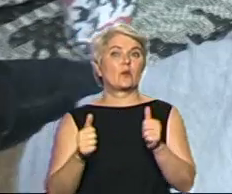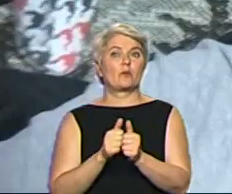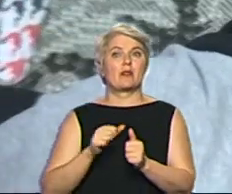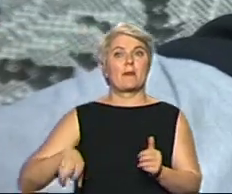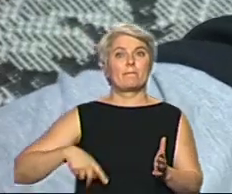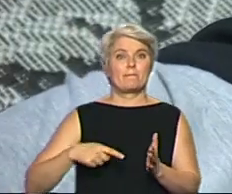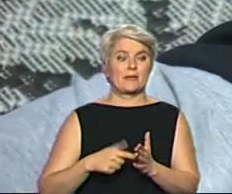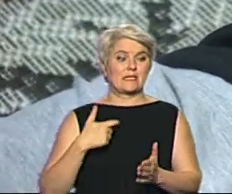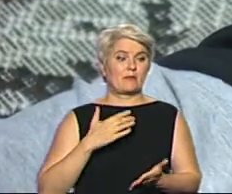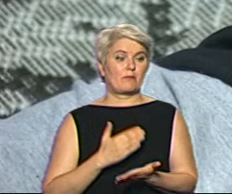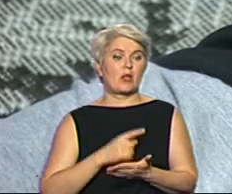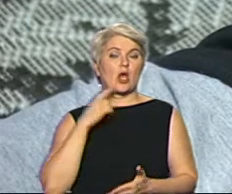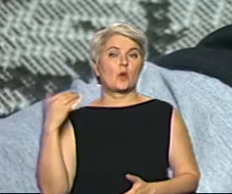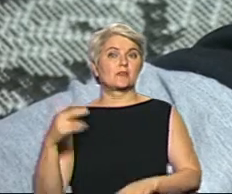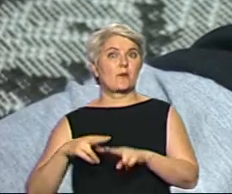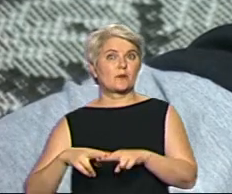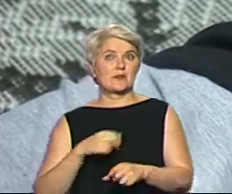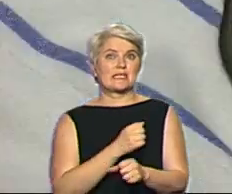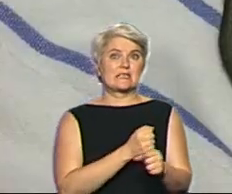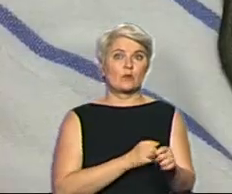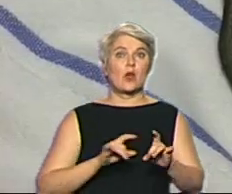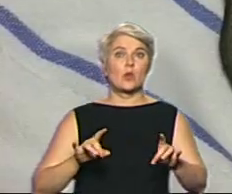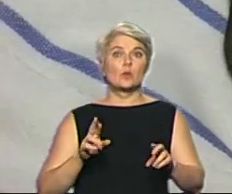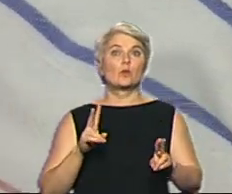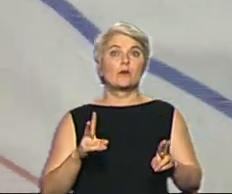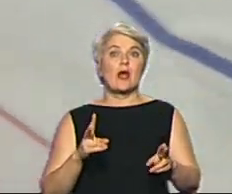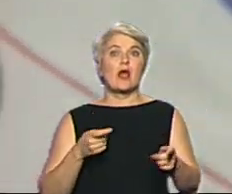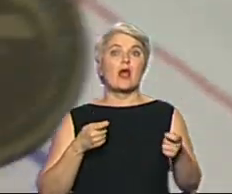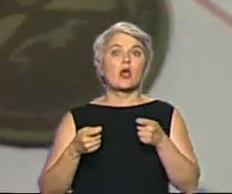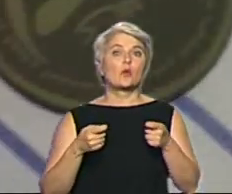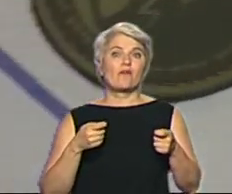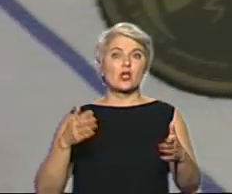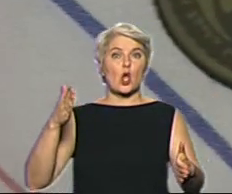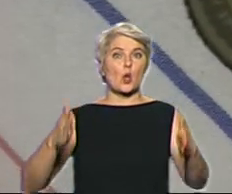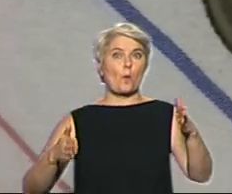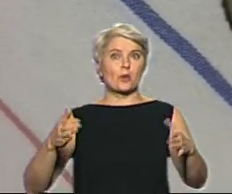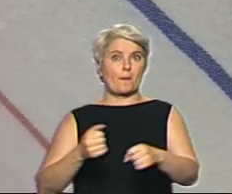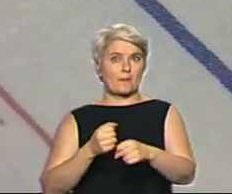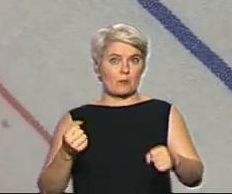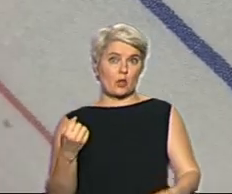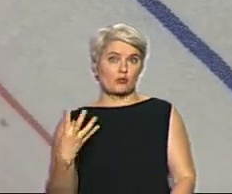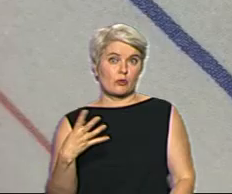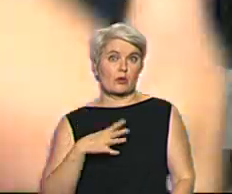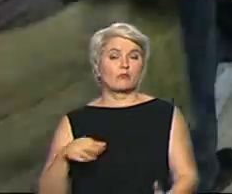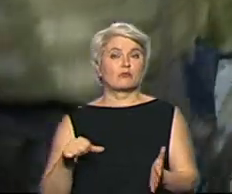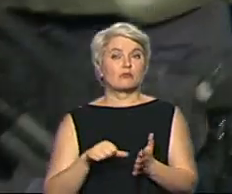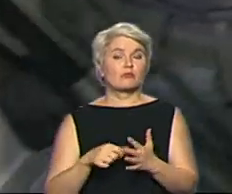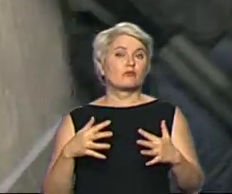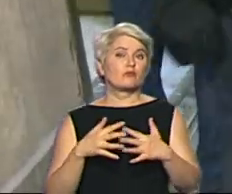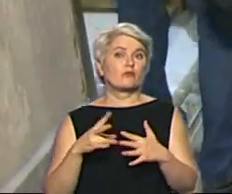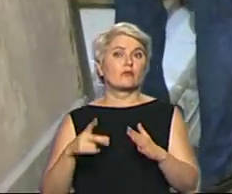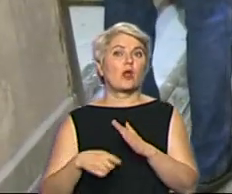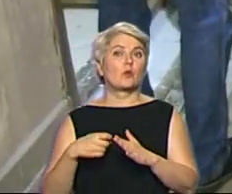російські паспорти, зброю та інструкції, як керувати роботами-підривниками. 14 з них воювали на боці бойовиків